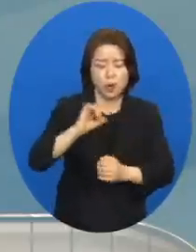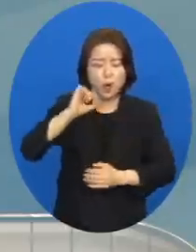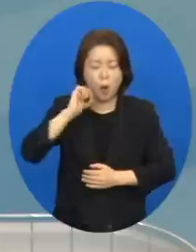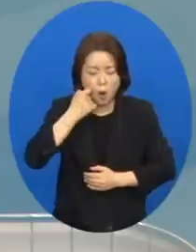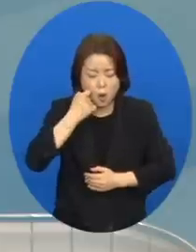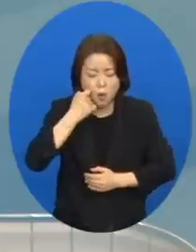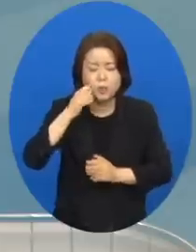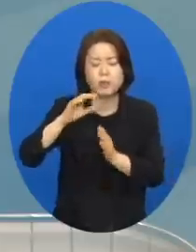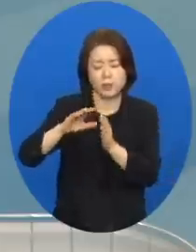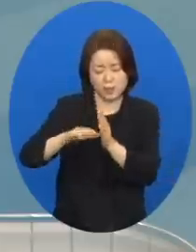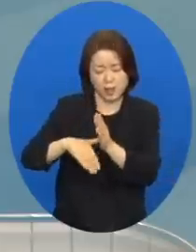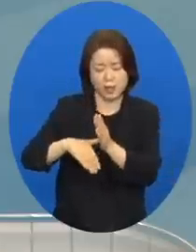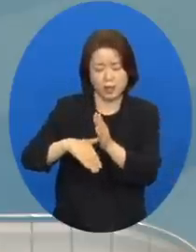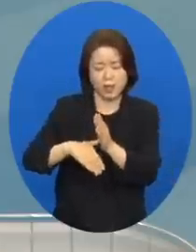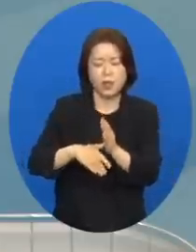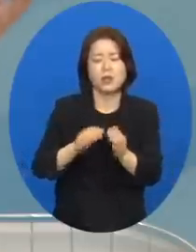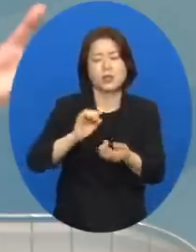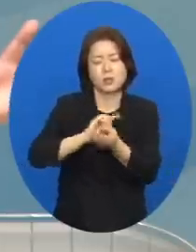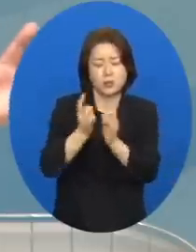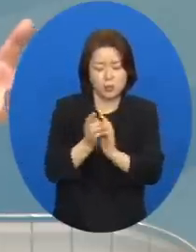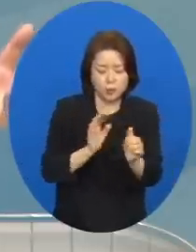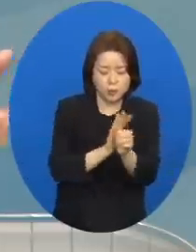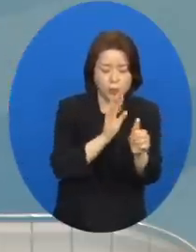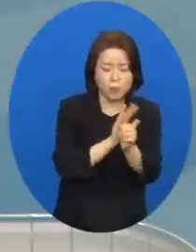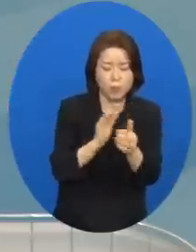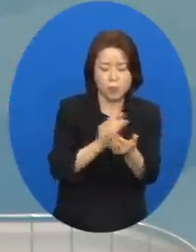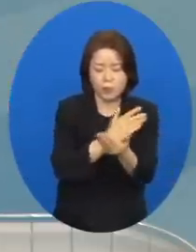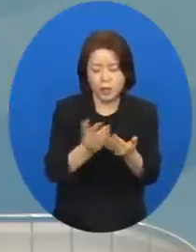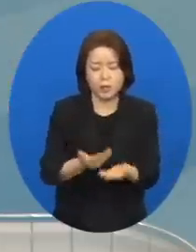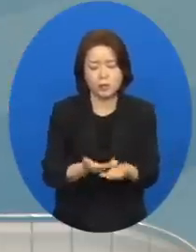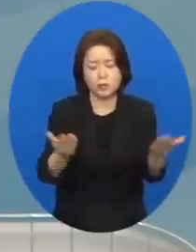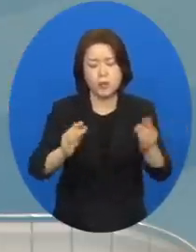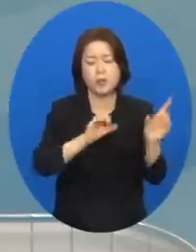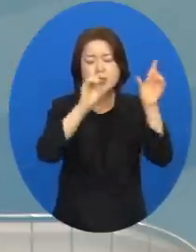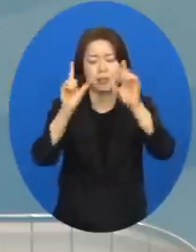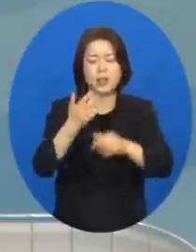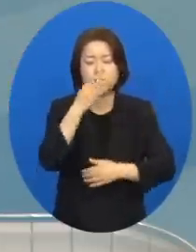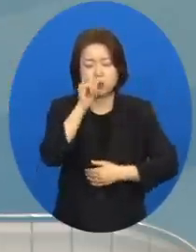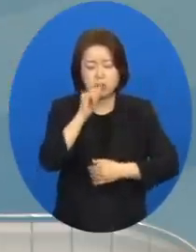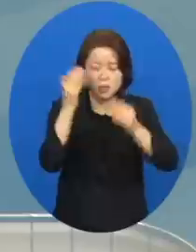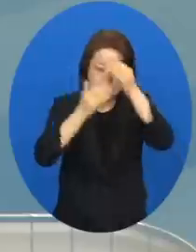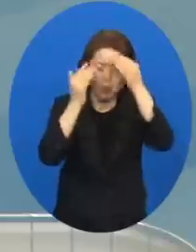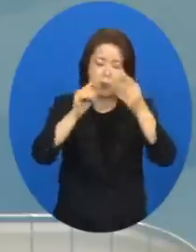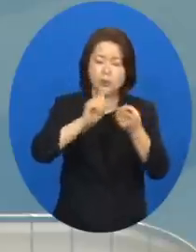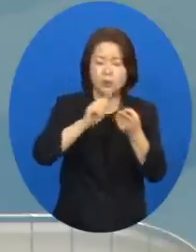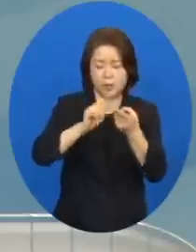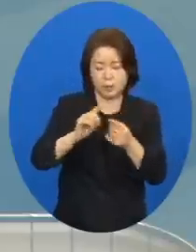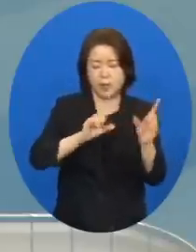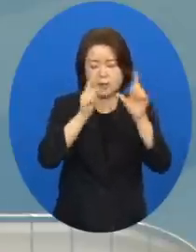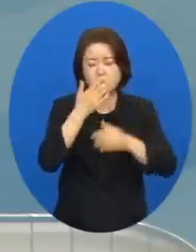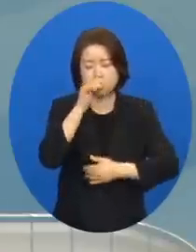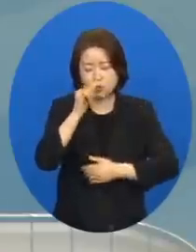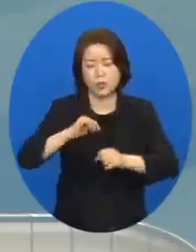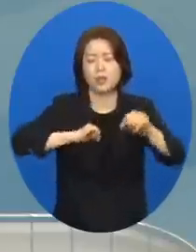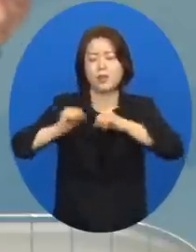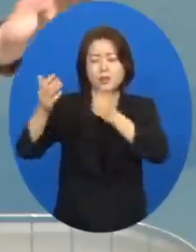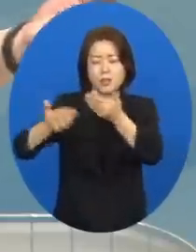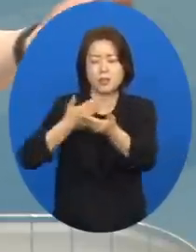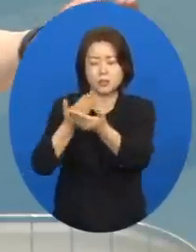어려운 때에 돕고 베풀고 나누며 사는 성도다운 삶을 살아갈 수 있도록 역사해